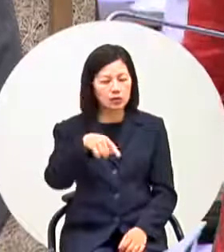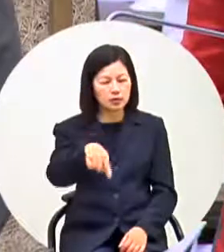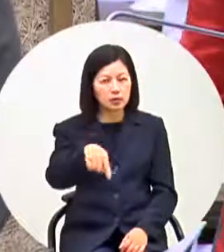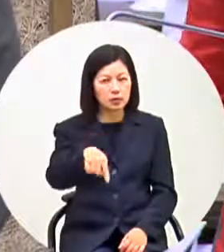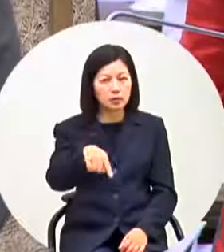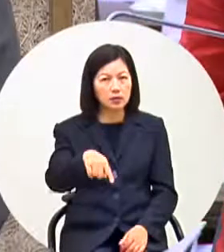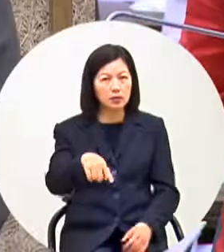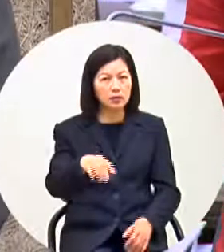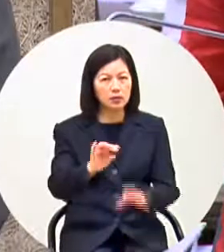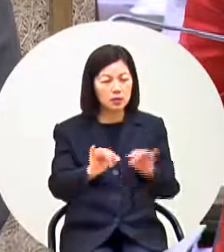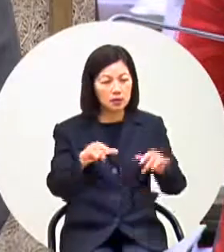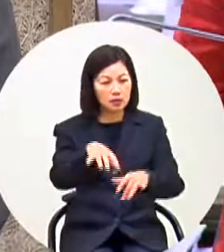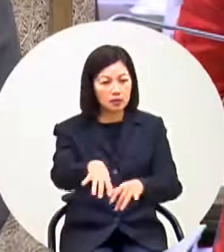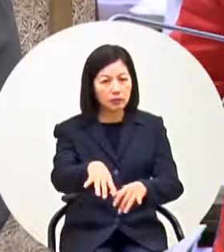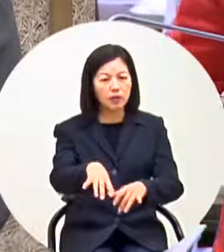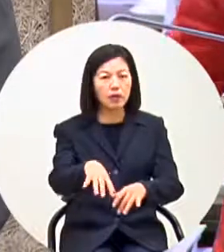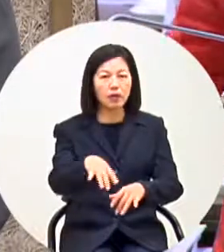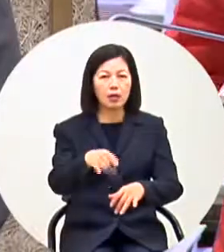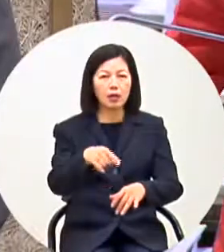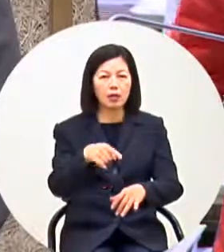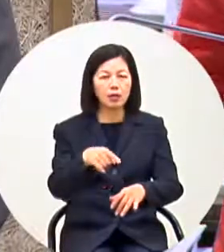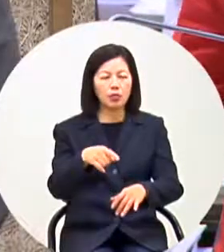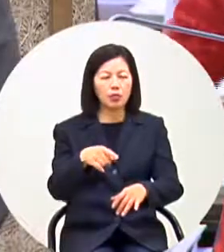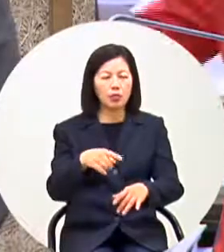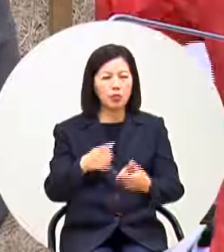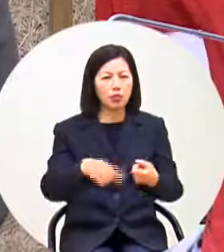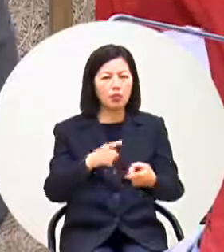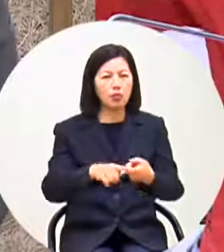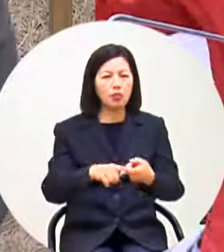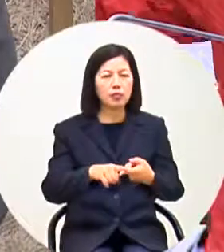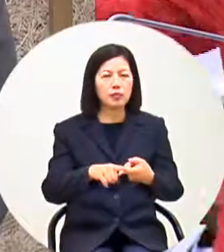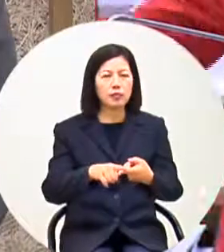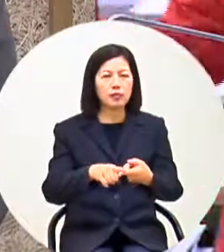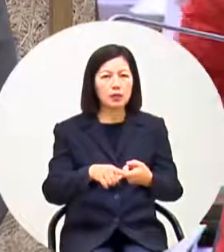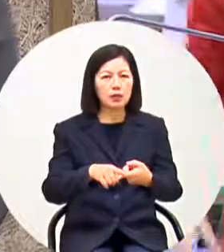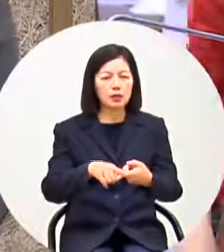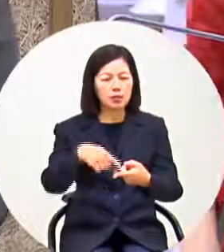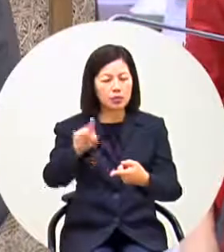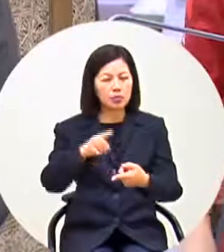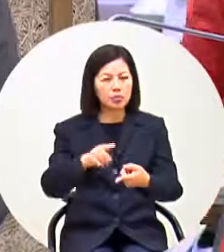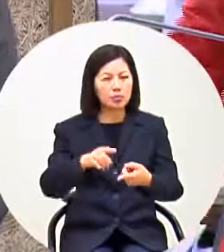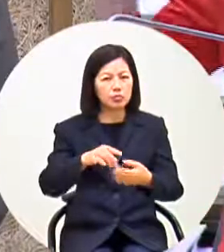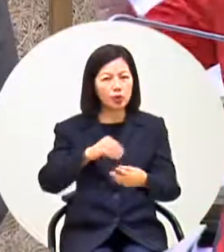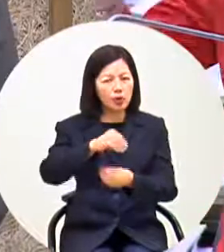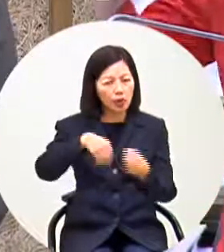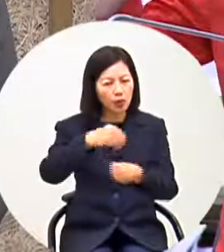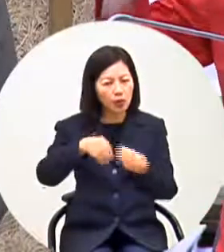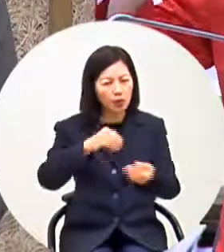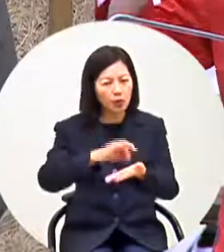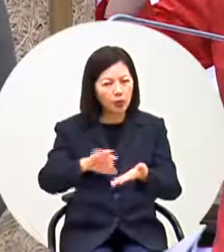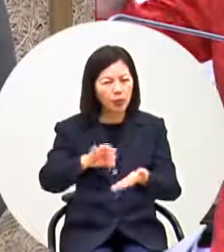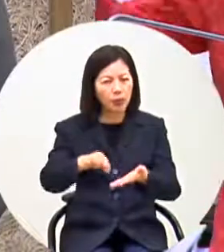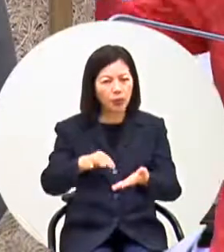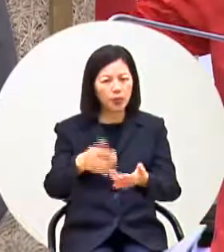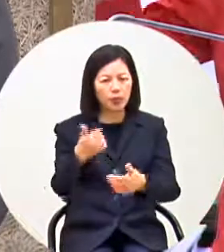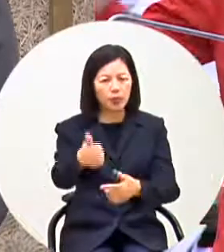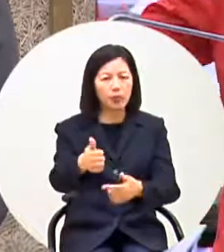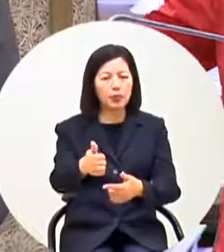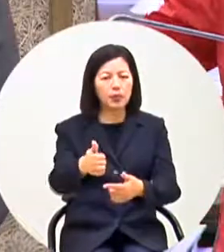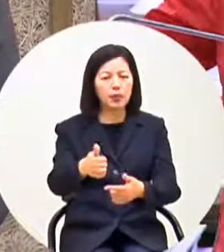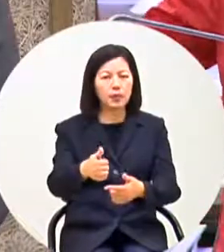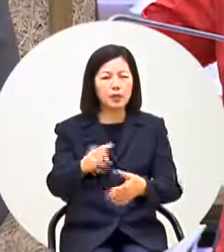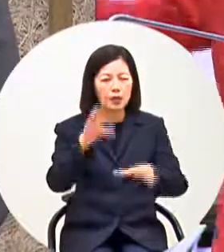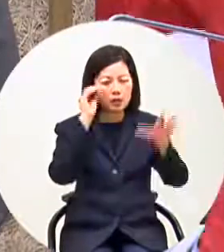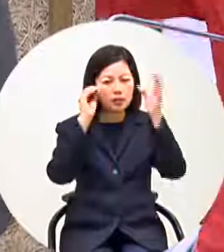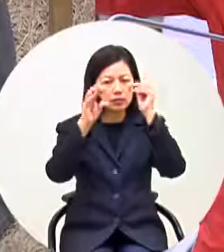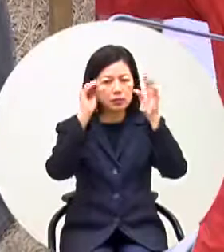其实我们应该好去好的运用现有的一个资源哦，其实好好的去行销去推